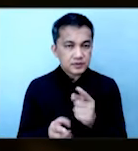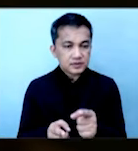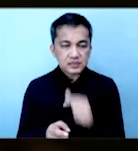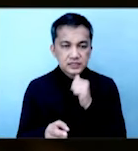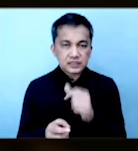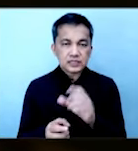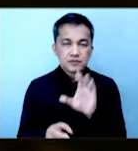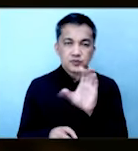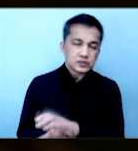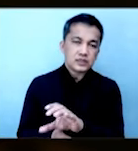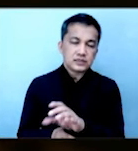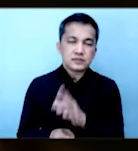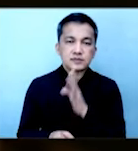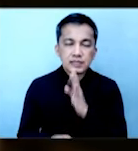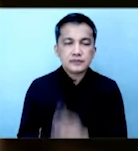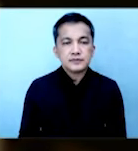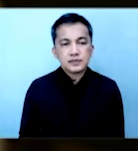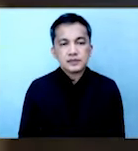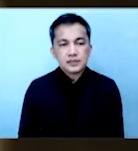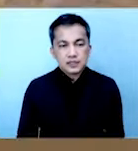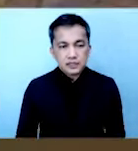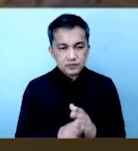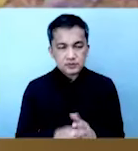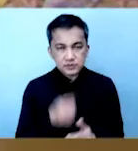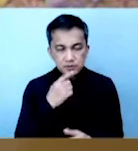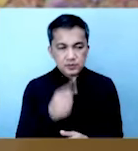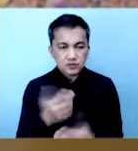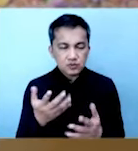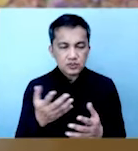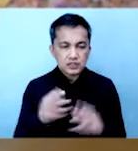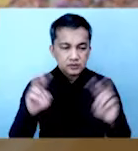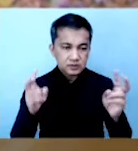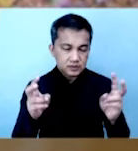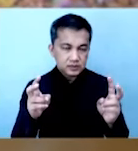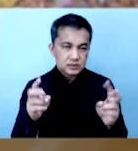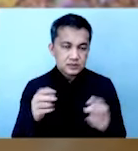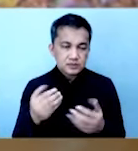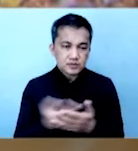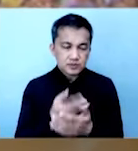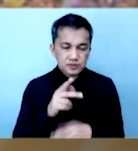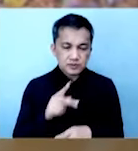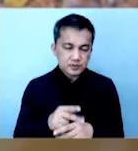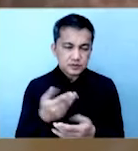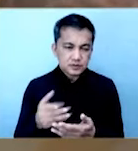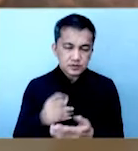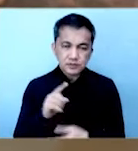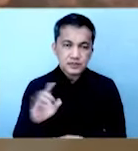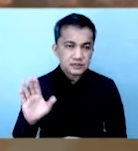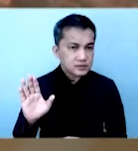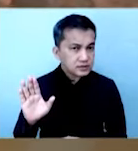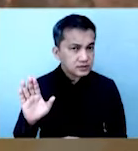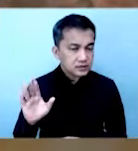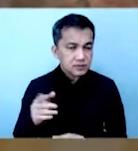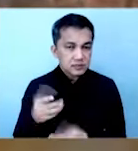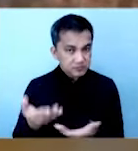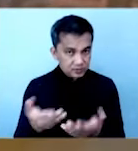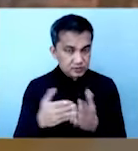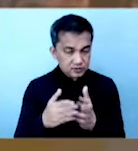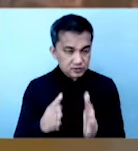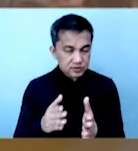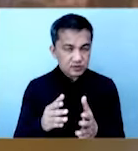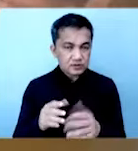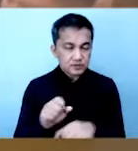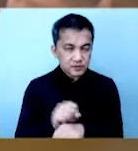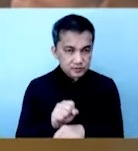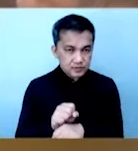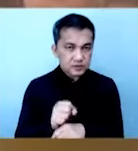na magsalita. Halimbawa, sabihin na nating walang kontrobersyal sa bagong Pilipinas hymn at pledge. Bilang estudyante o empleyado ng